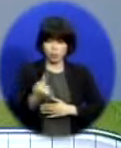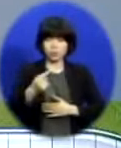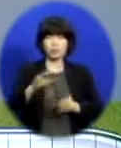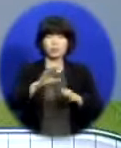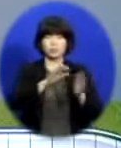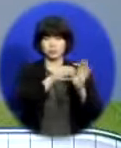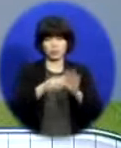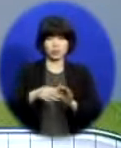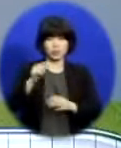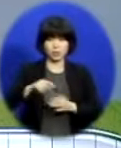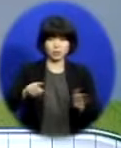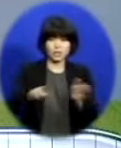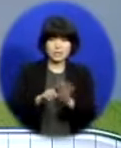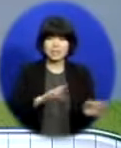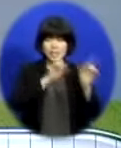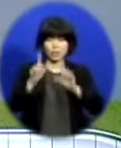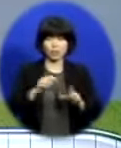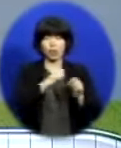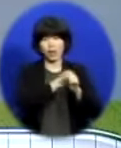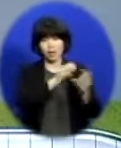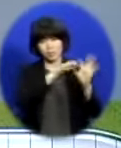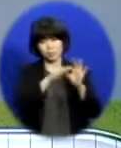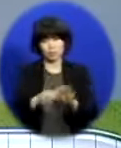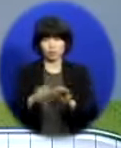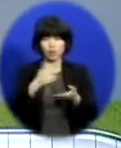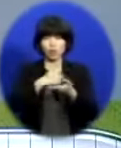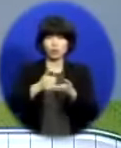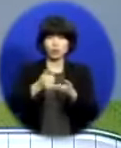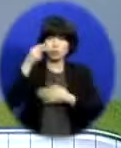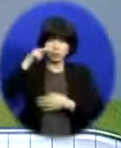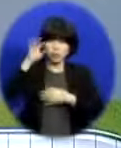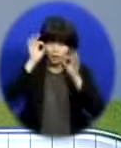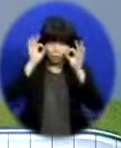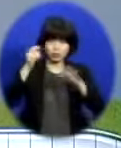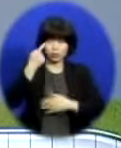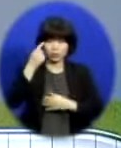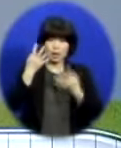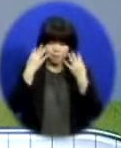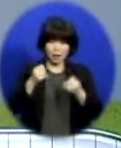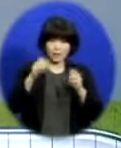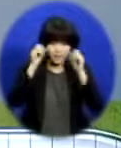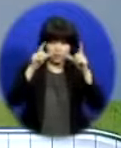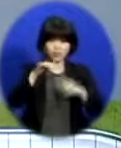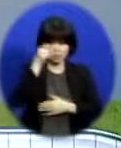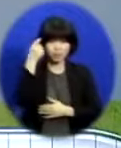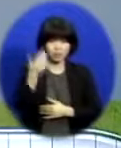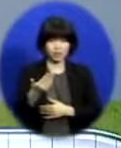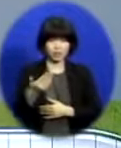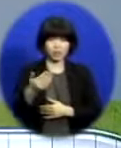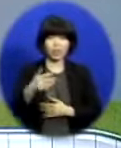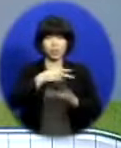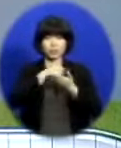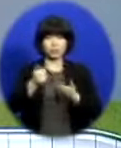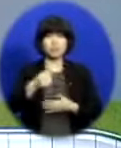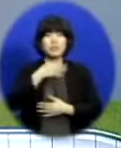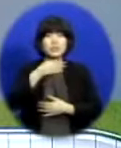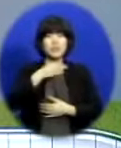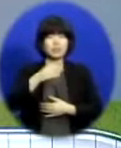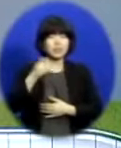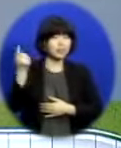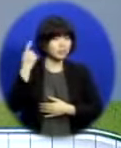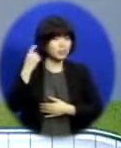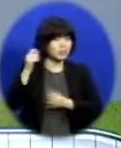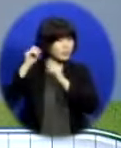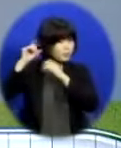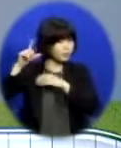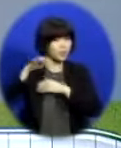여기서 신앙생활하면서 주님을 바라보는 눈이 더 많이 열리나요 주님의 음성을 듣는 귀가 더